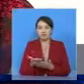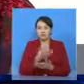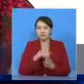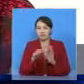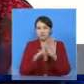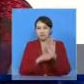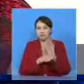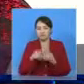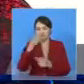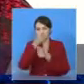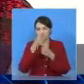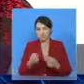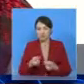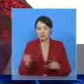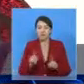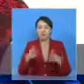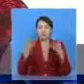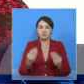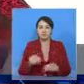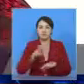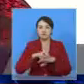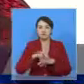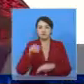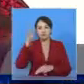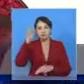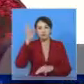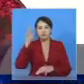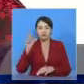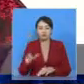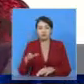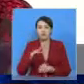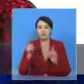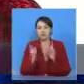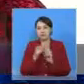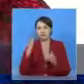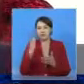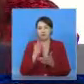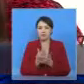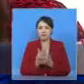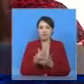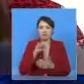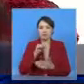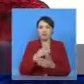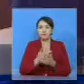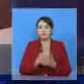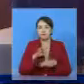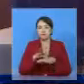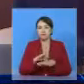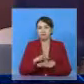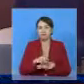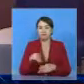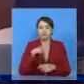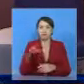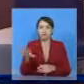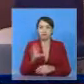это объявляем, в какой день какой врач или какой психолог принимает, или какие специалисты по общественному приему проводят.